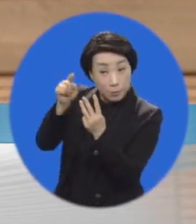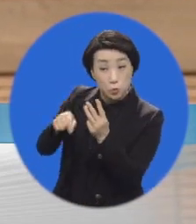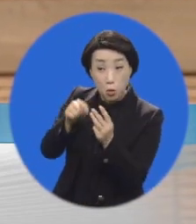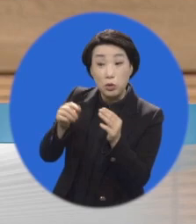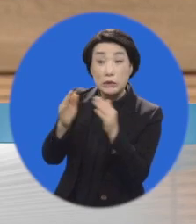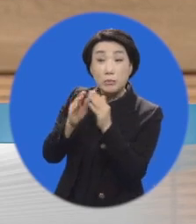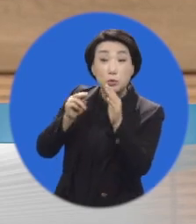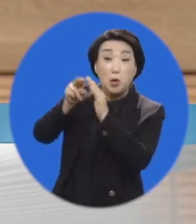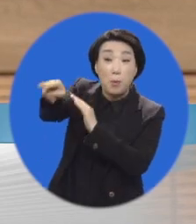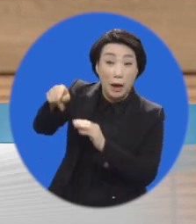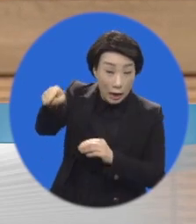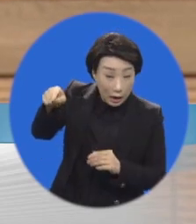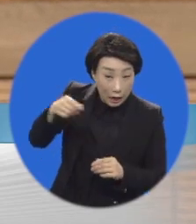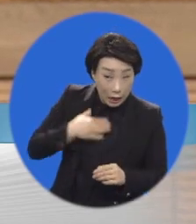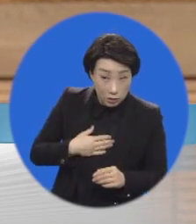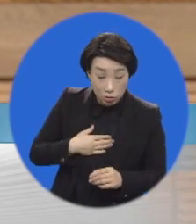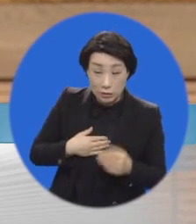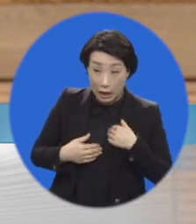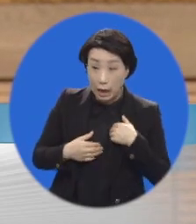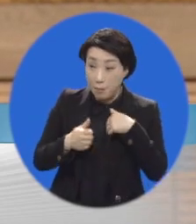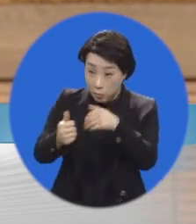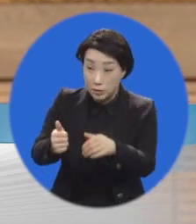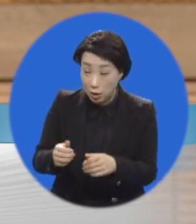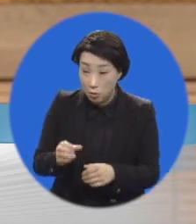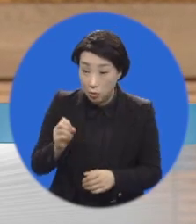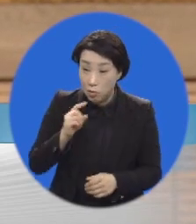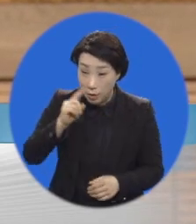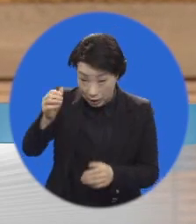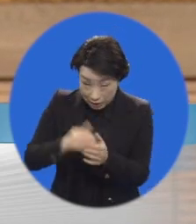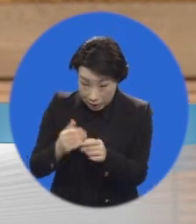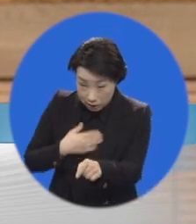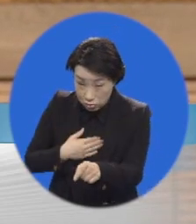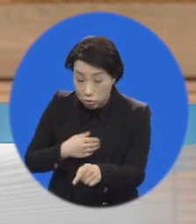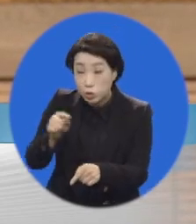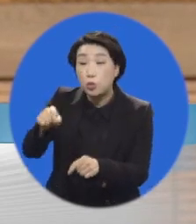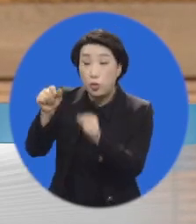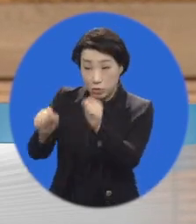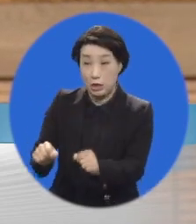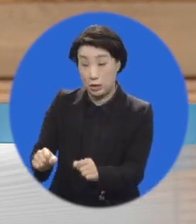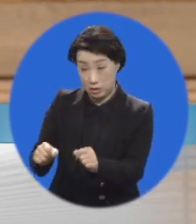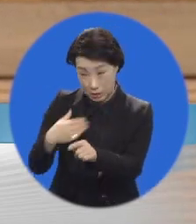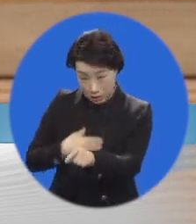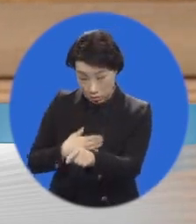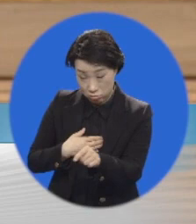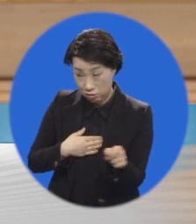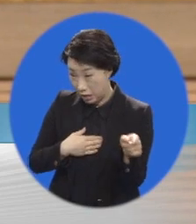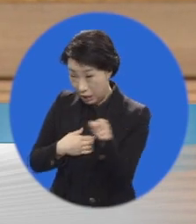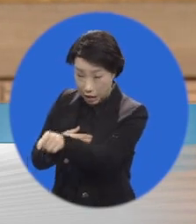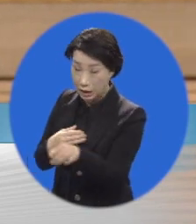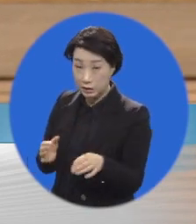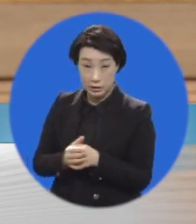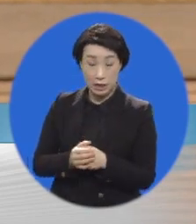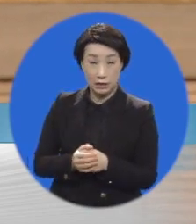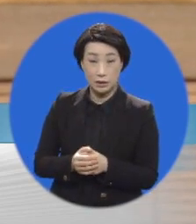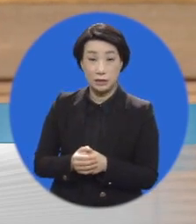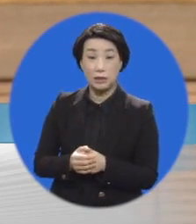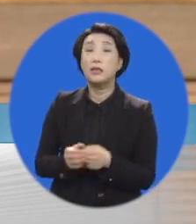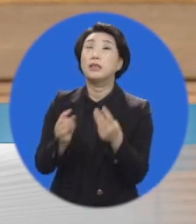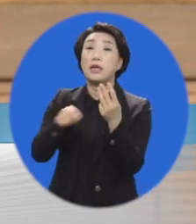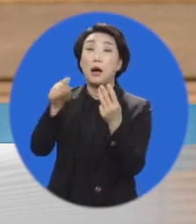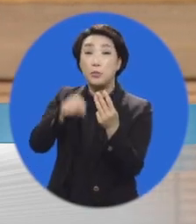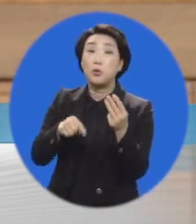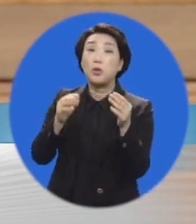애삼촌의 집으로 가서 엄마가 보냈다고 그래요. 거기 가서 있어. 그래서 애삼촌의 집에